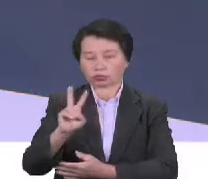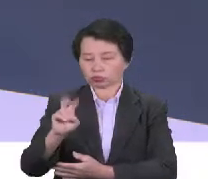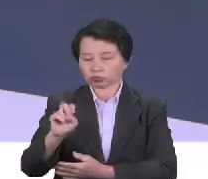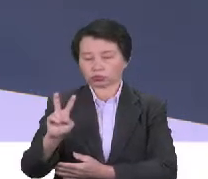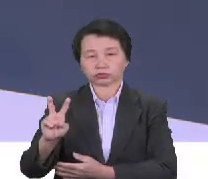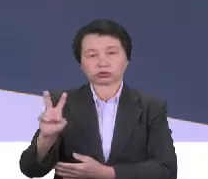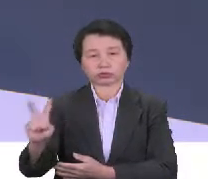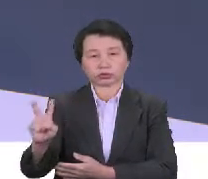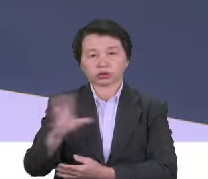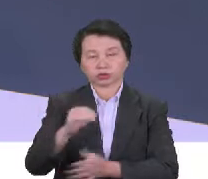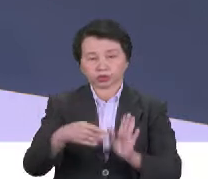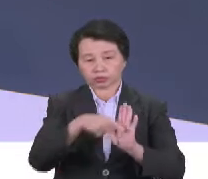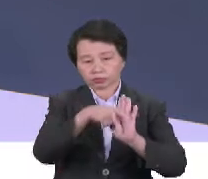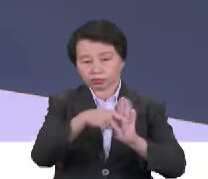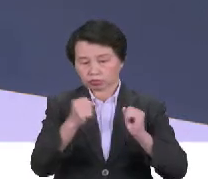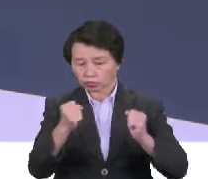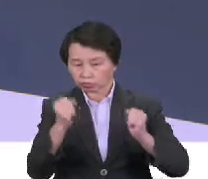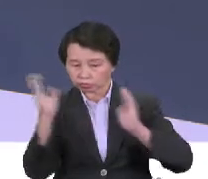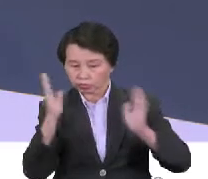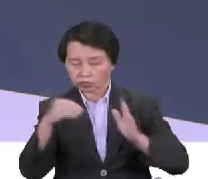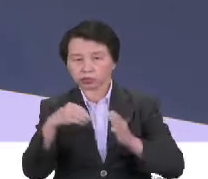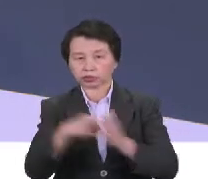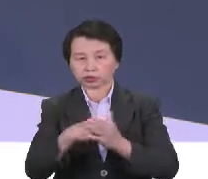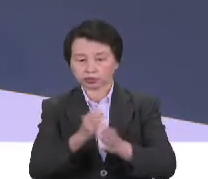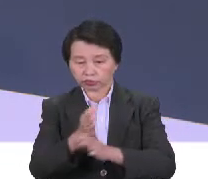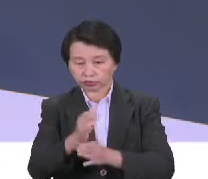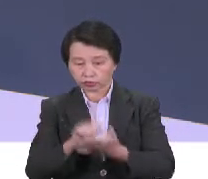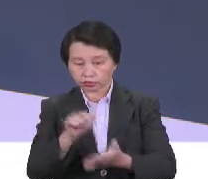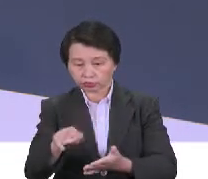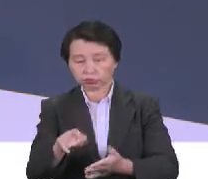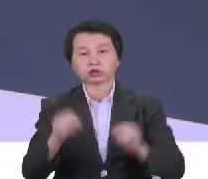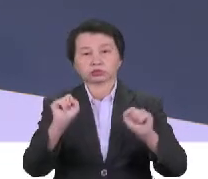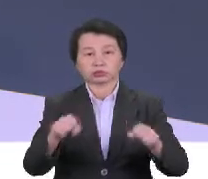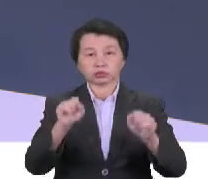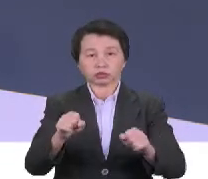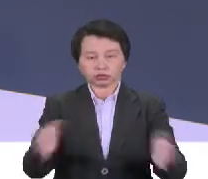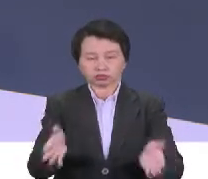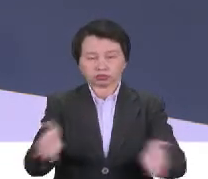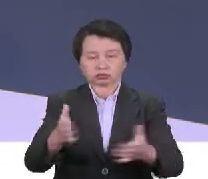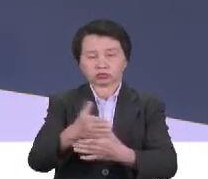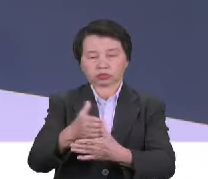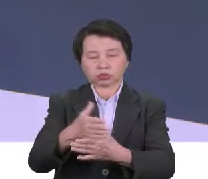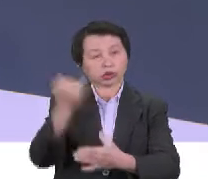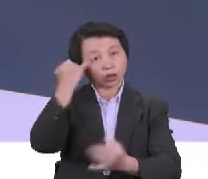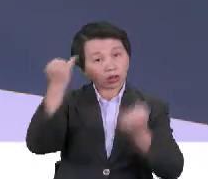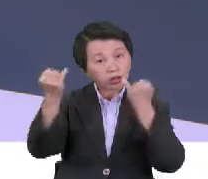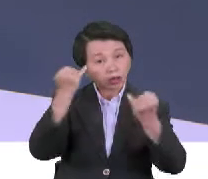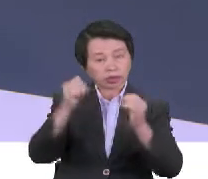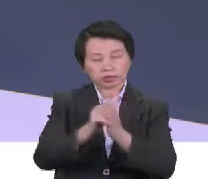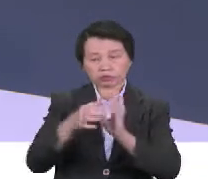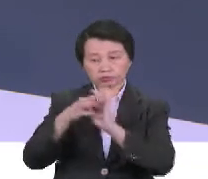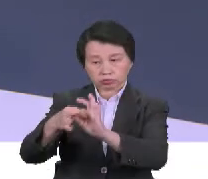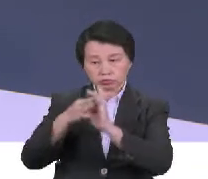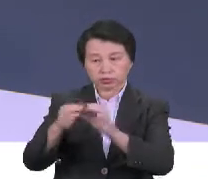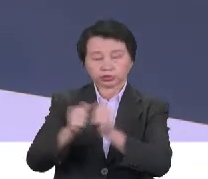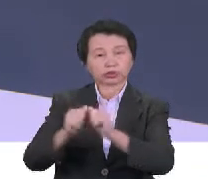2022. Selain mempamer kekuatan Malaysia dalam sektor berkenaan, ia berupaya merangsang perkongsian idea dan kerjasama